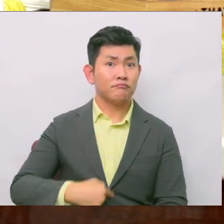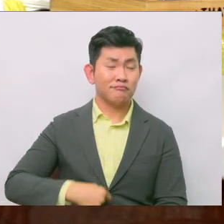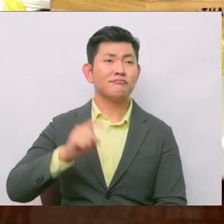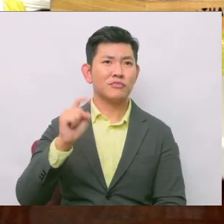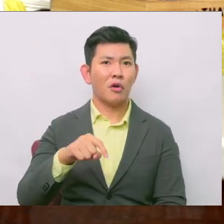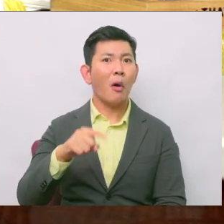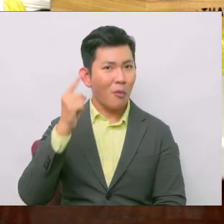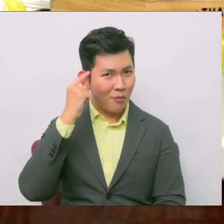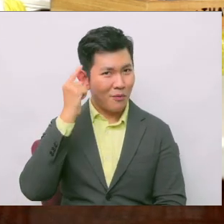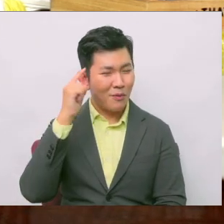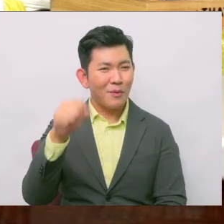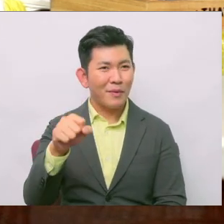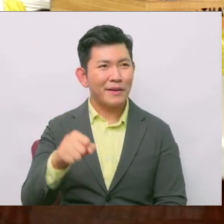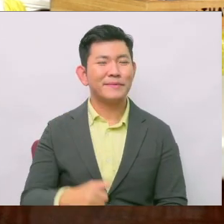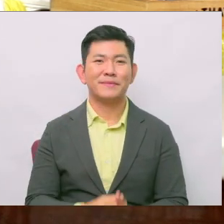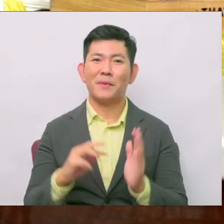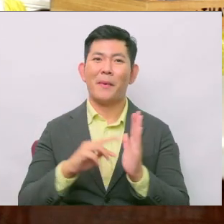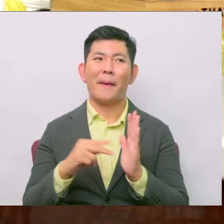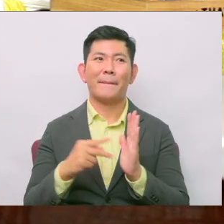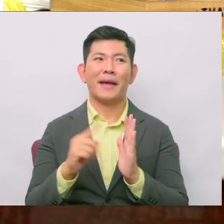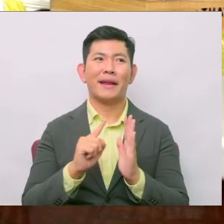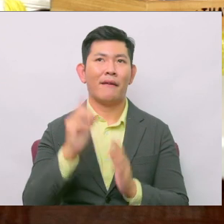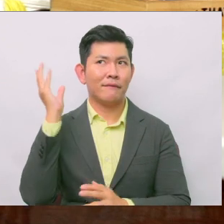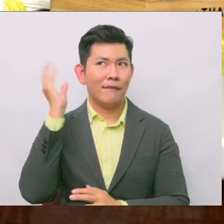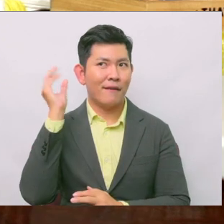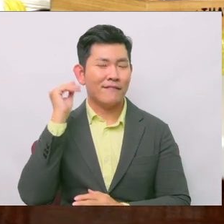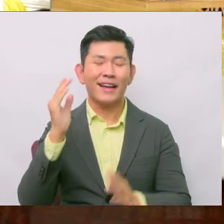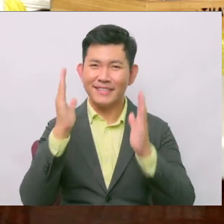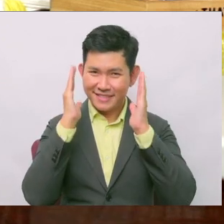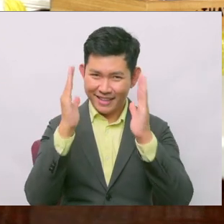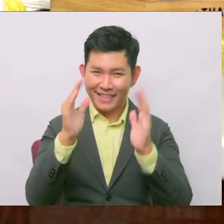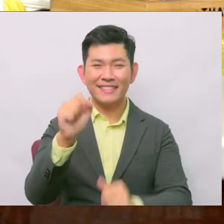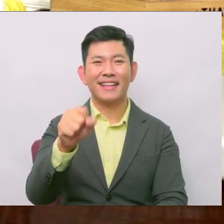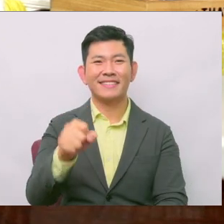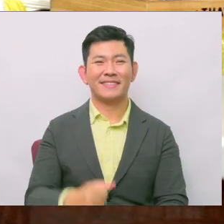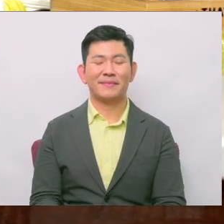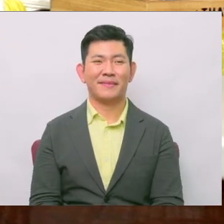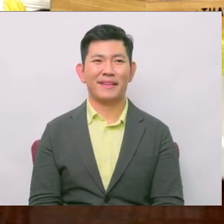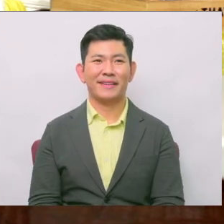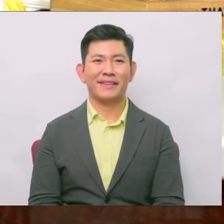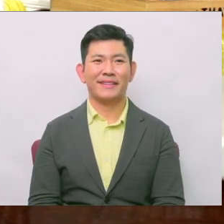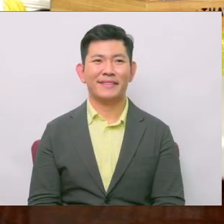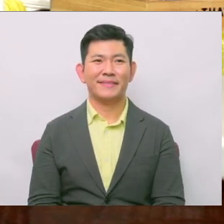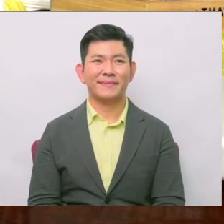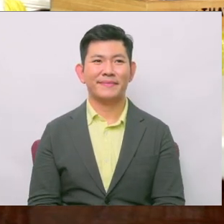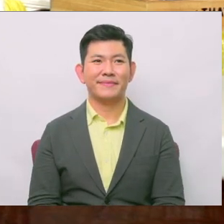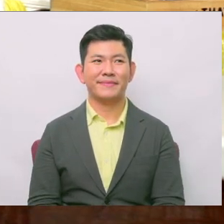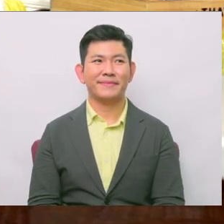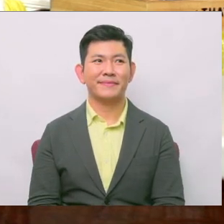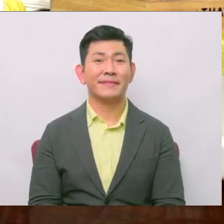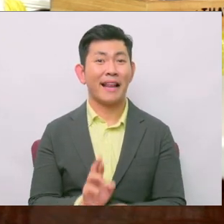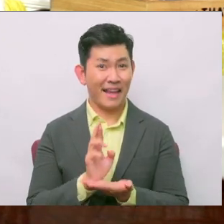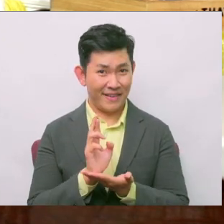ง แสดงว่า แต่ว่าฟังครูจุ๋มตั้งแต่ตอนเริ่มต้นนะคะ เดี๋ยวมาเอารางวัลนะค